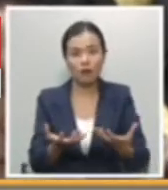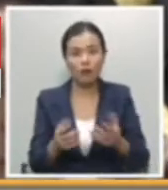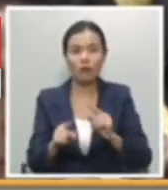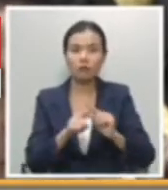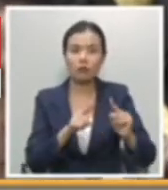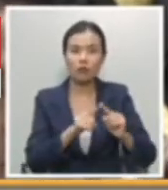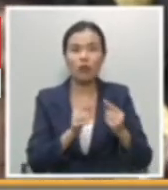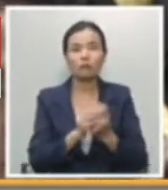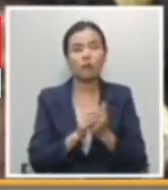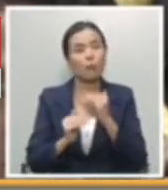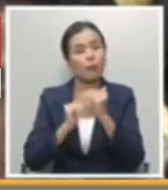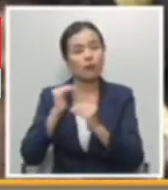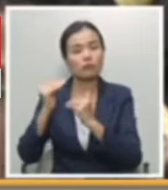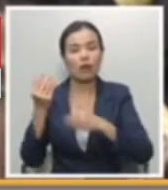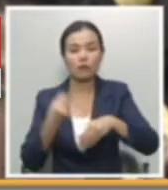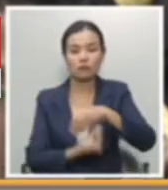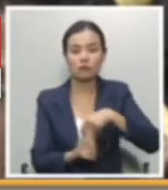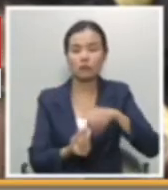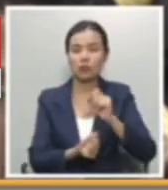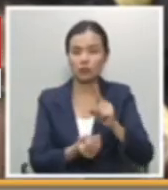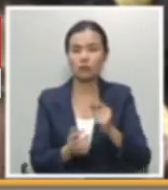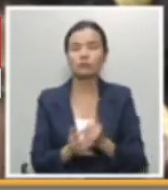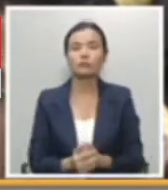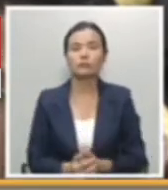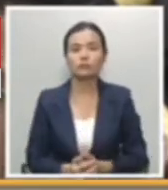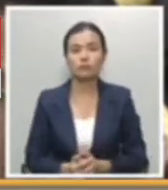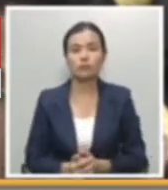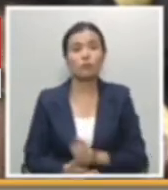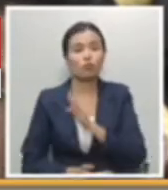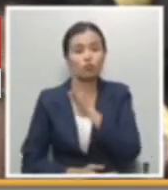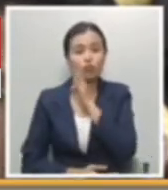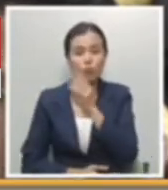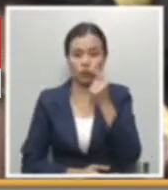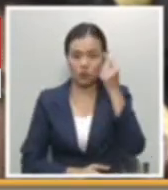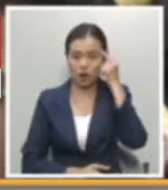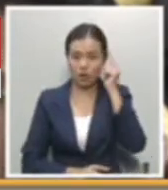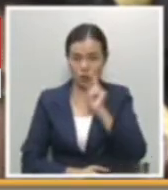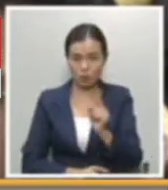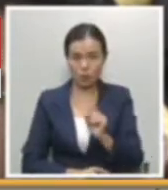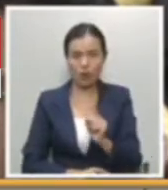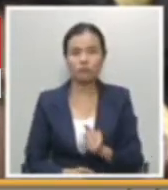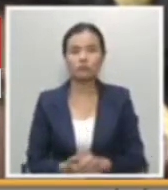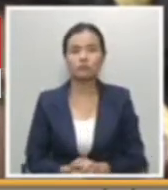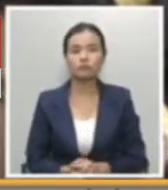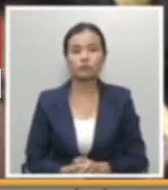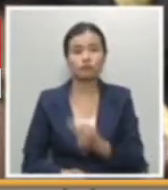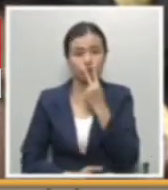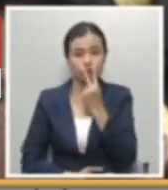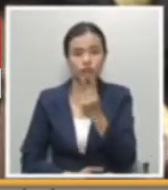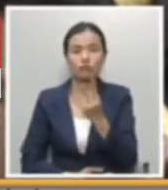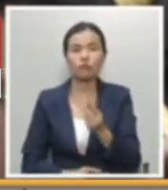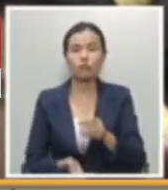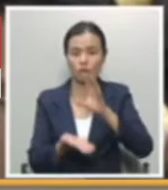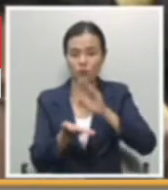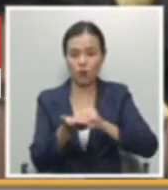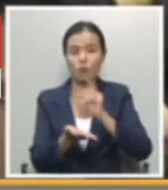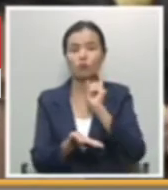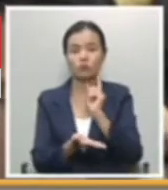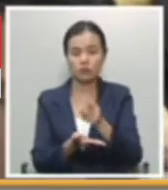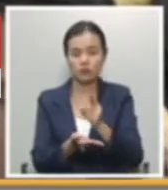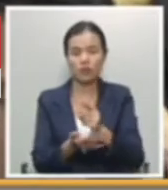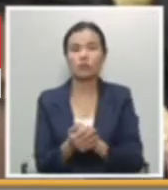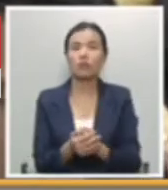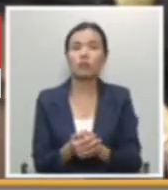การขับเคลื่อนเศรษฐกิจนั้นถ้าเราจะมองว่า ถ้าเราดูในข้อเท็จจริงแล้วก